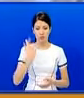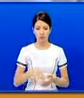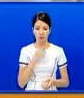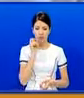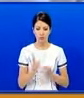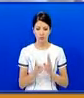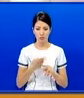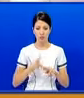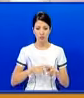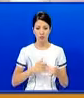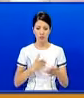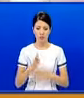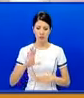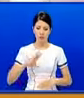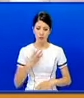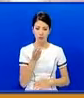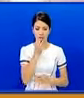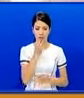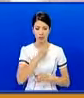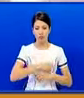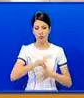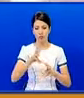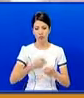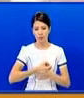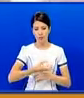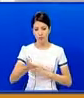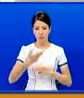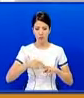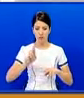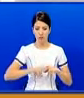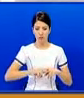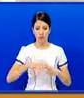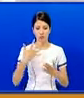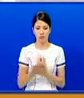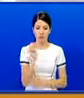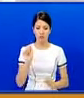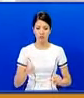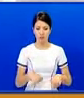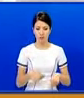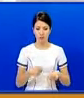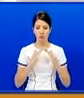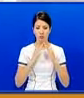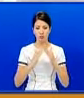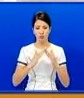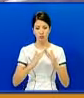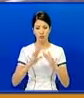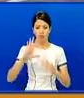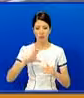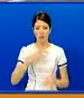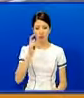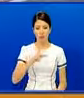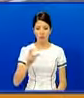күткен дастарханға не қоям дейді ме, тығырықтан шығар жолды осы дәмханадан табасыз. Енді үйде отырған қыз келіншектер де